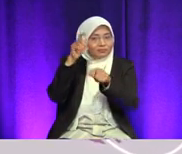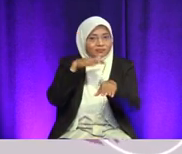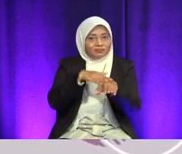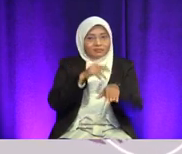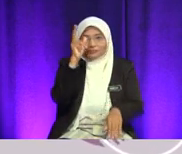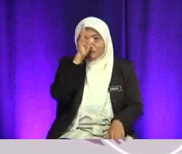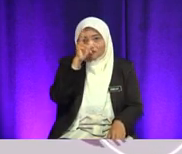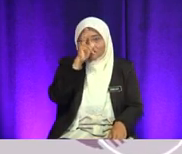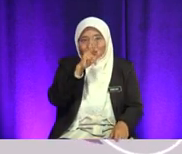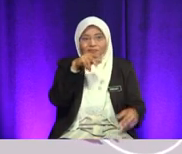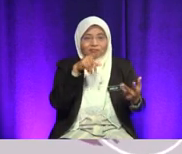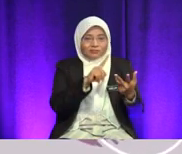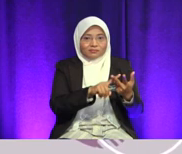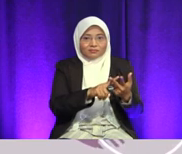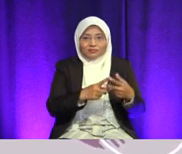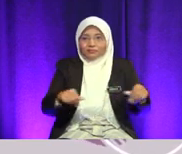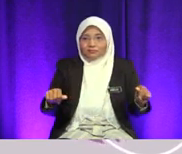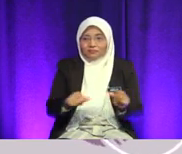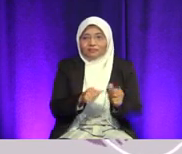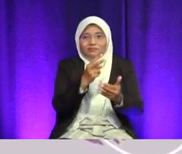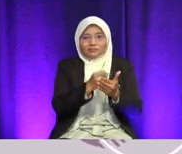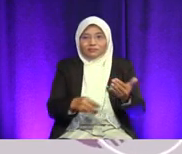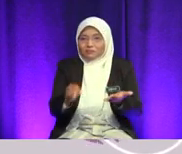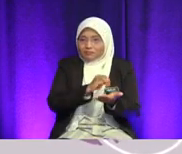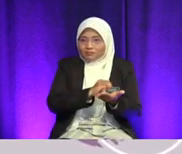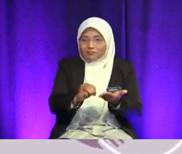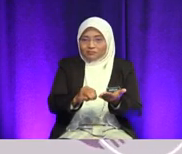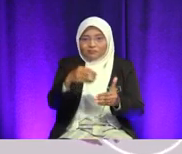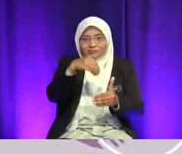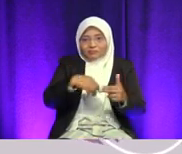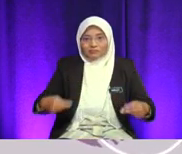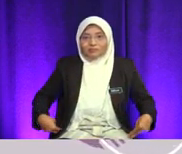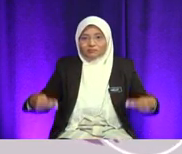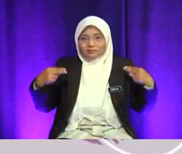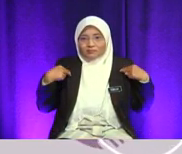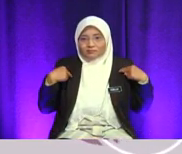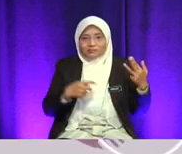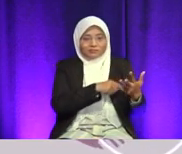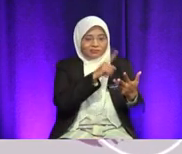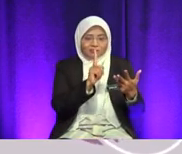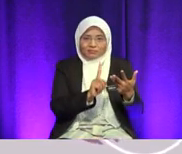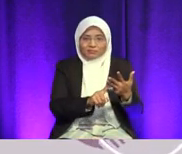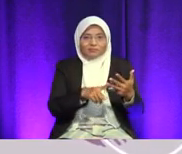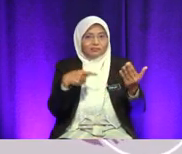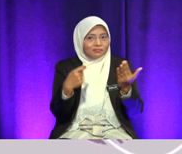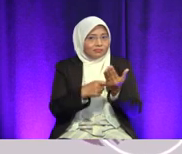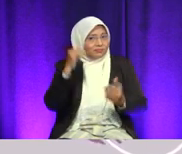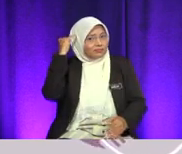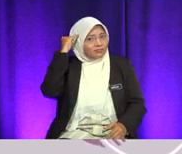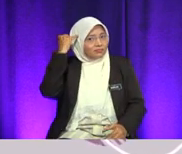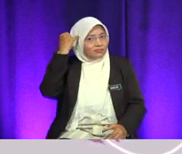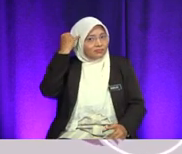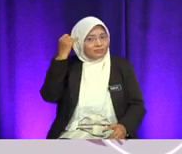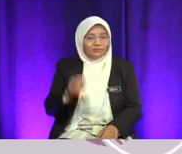nilai-nilai murni dalam kehidupan sehari-hari akhir sekali meningkatkan ilmu pengetahuan Oke terima kasih Itu